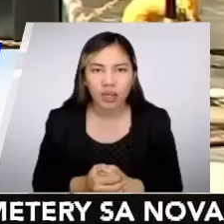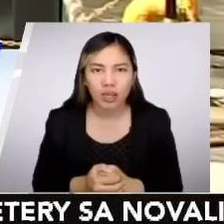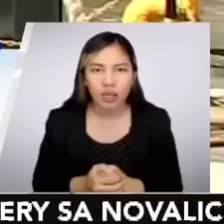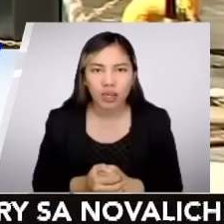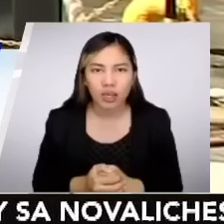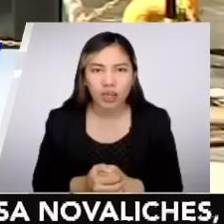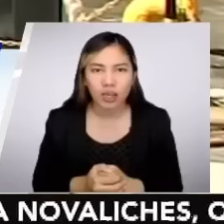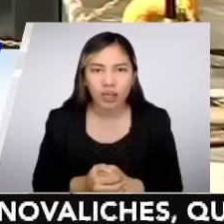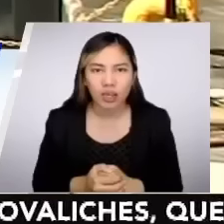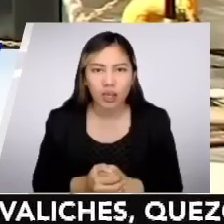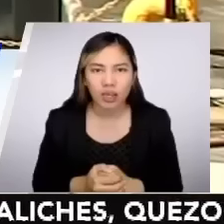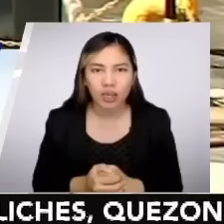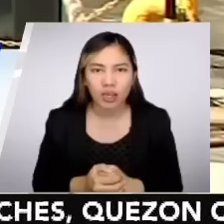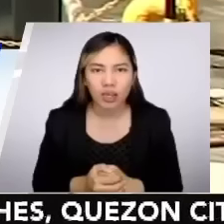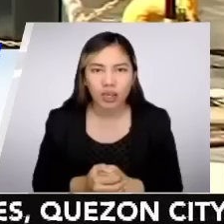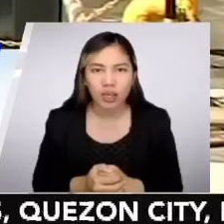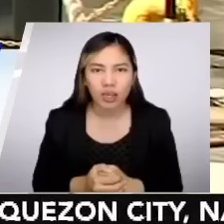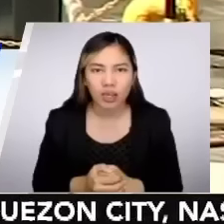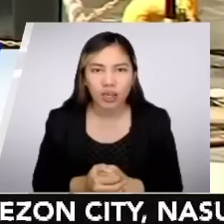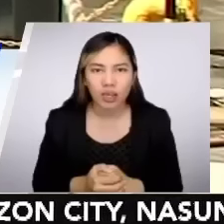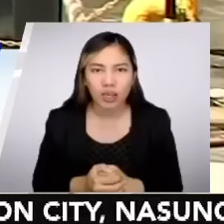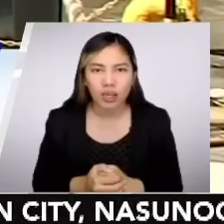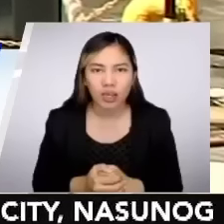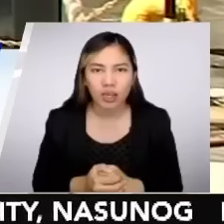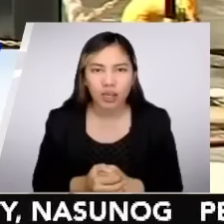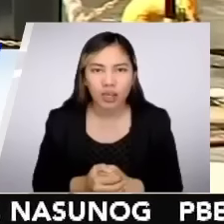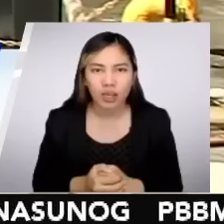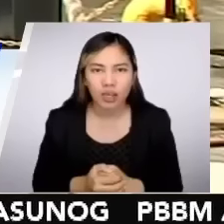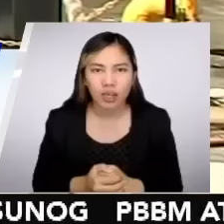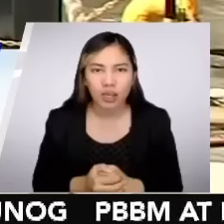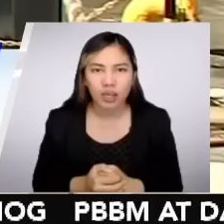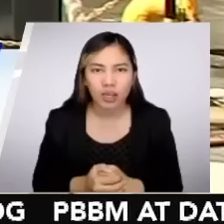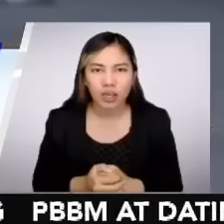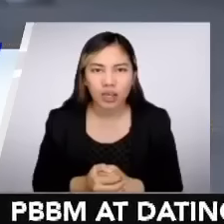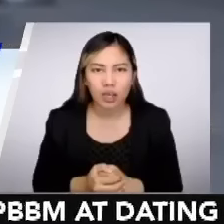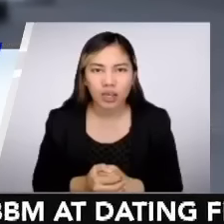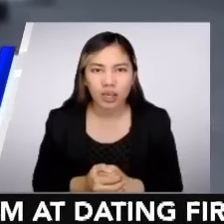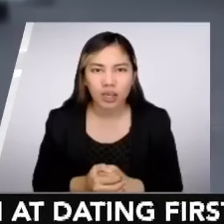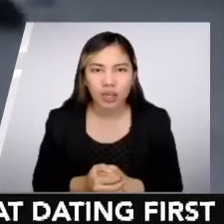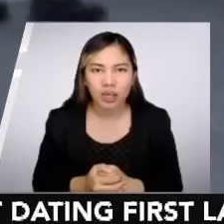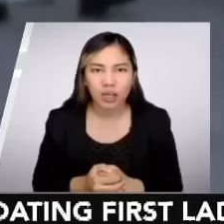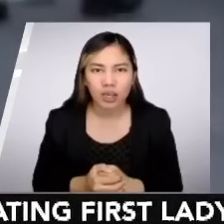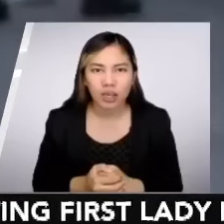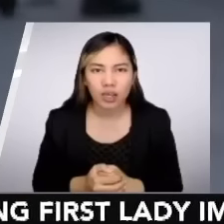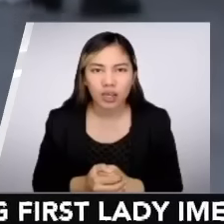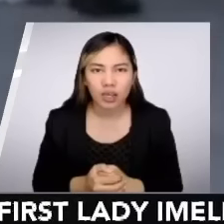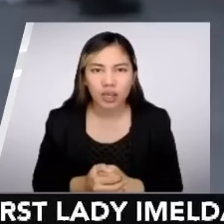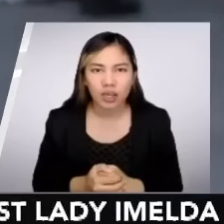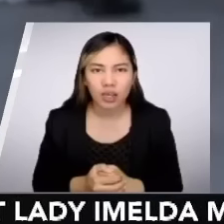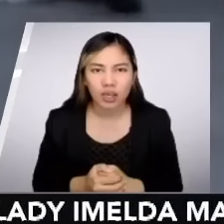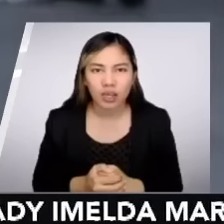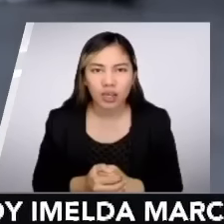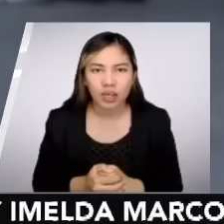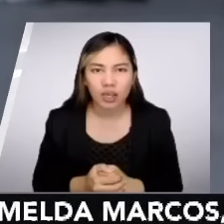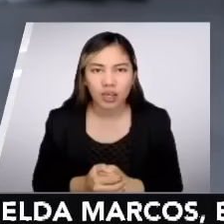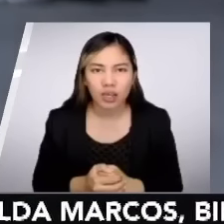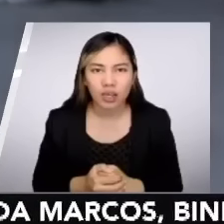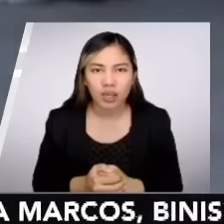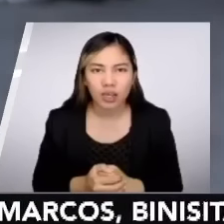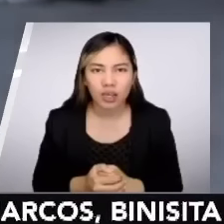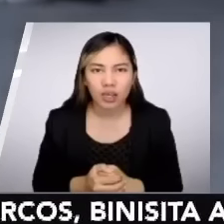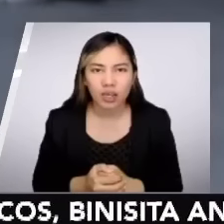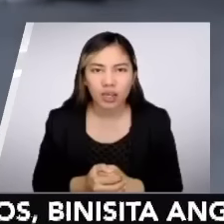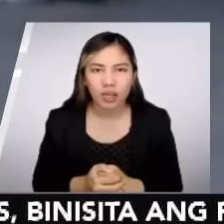Rafi, hanggang sa mga oras sa ito ay wala pang abiso kung ano talaga ang plan o ano pa o ano ang